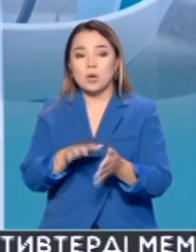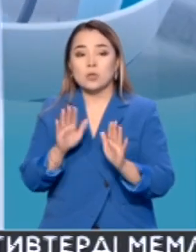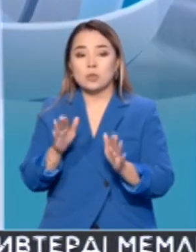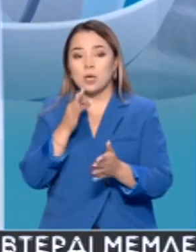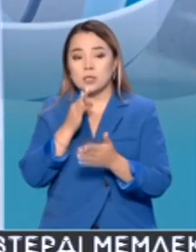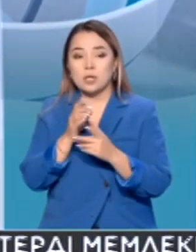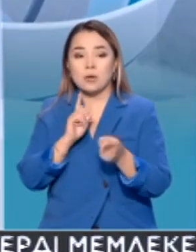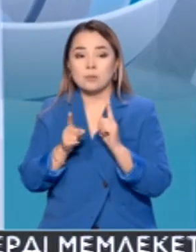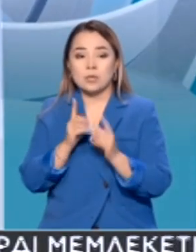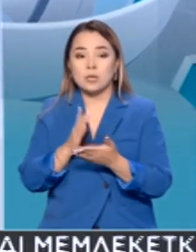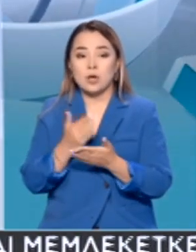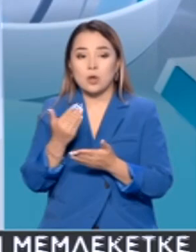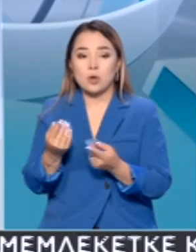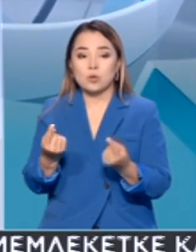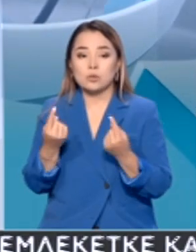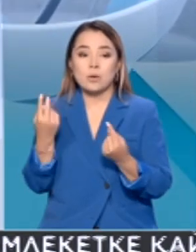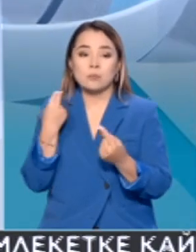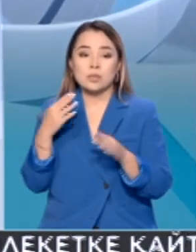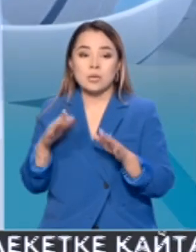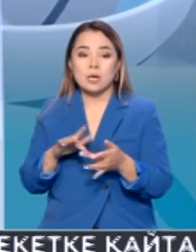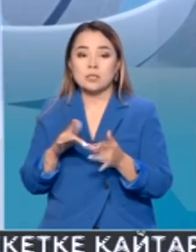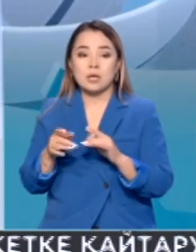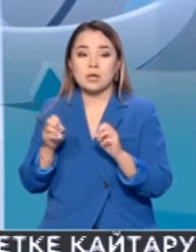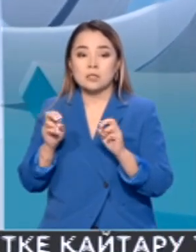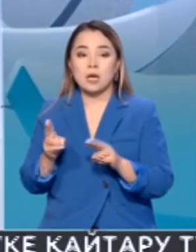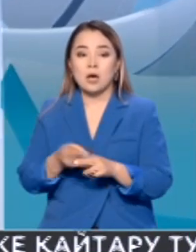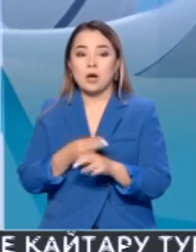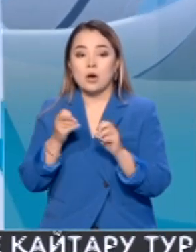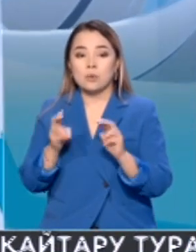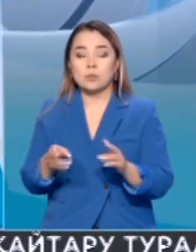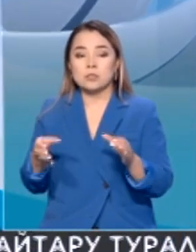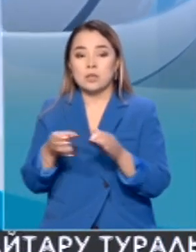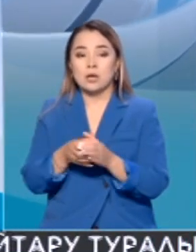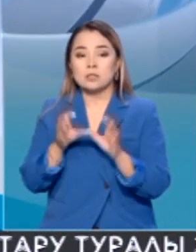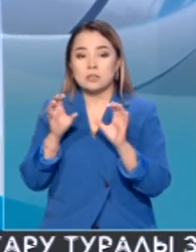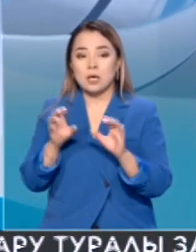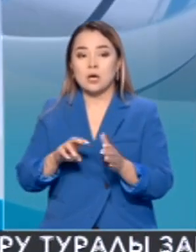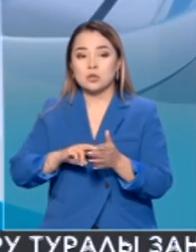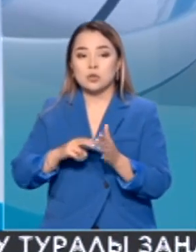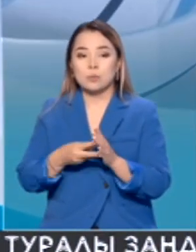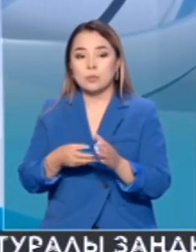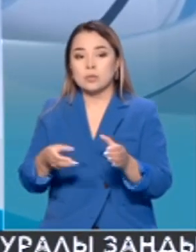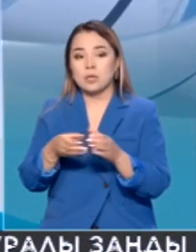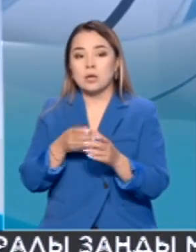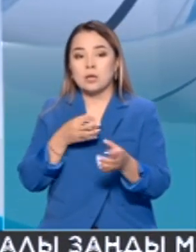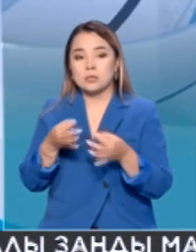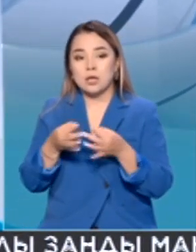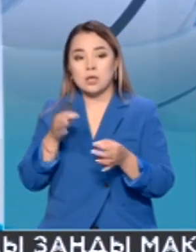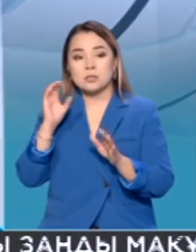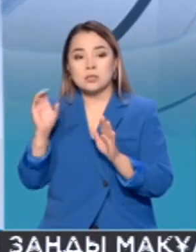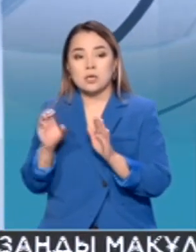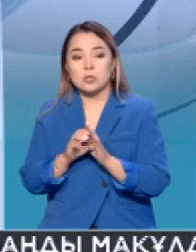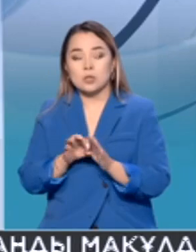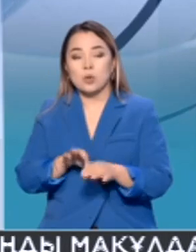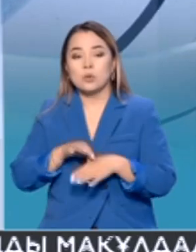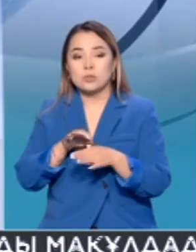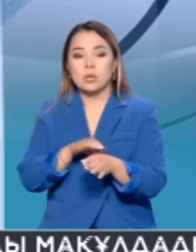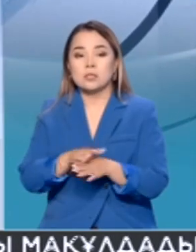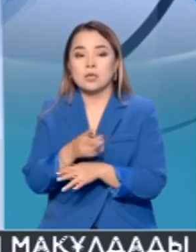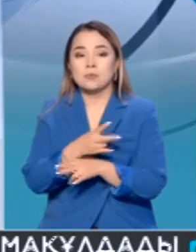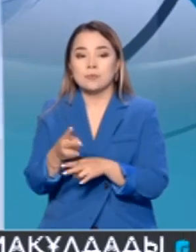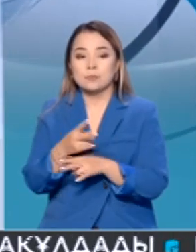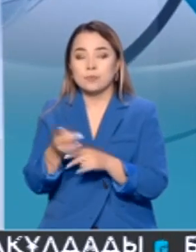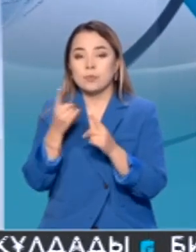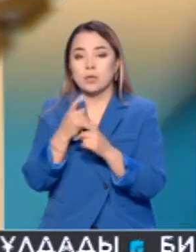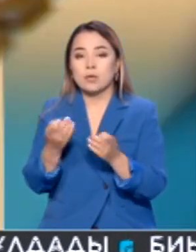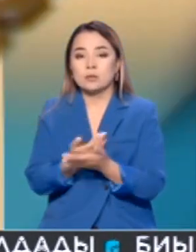тетіктері пысықталған. Ұлыбританияда интернеттегі қауіпсіздік туралы заң жобасы қауымдар палатасында тыңдаудан өтті. Зиянды ақпарат деген